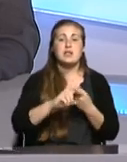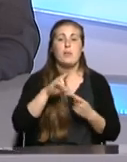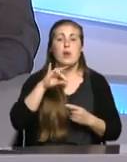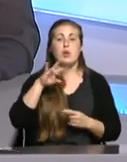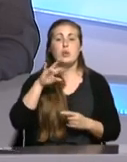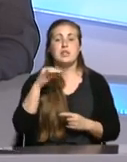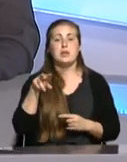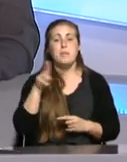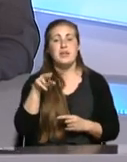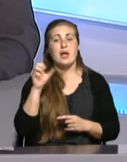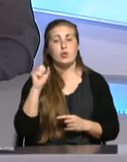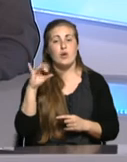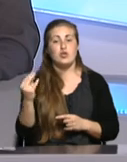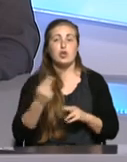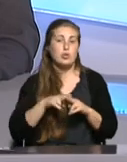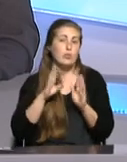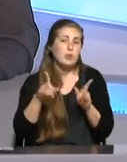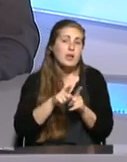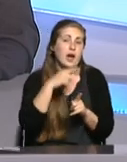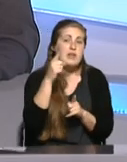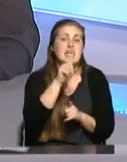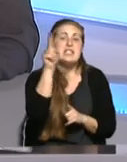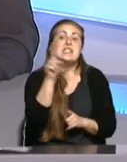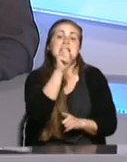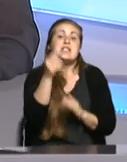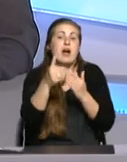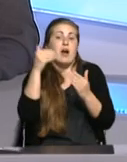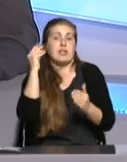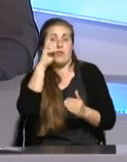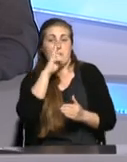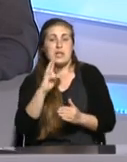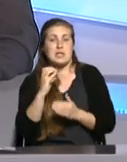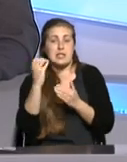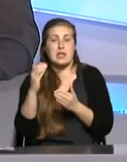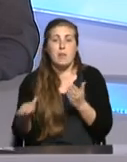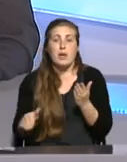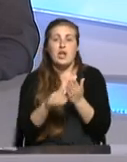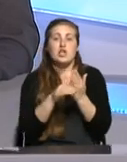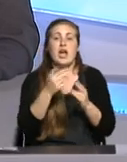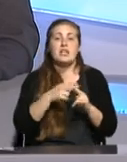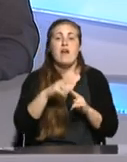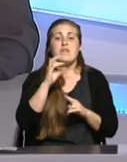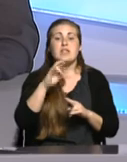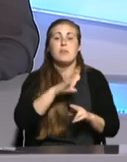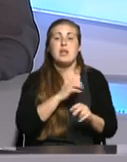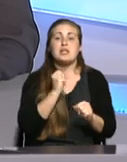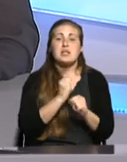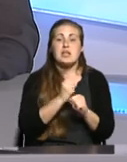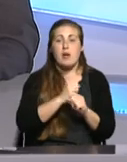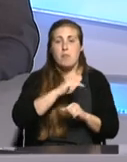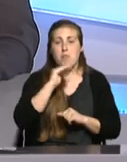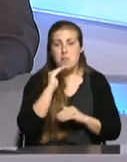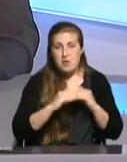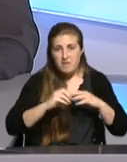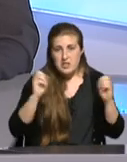толики которые будем так говорить за два месяца с их подачи это версия была сделана профессионально ее можно всегда